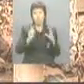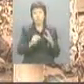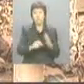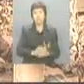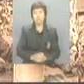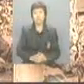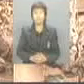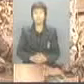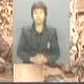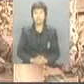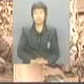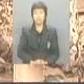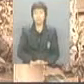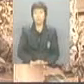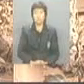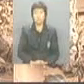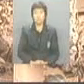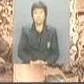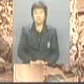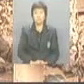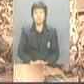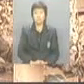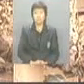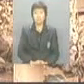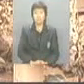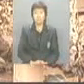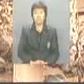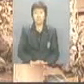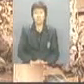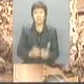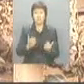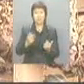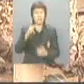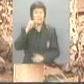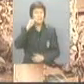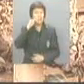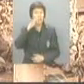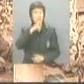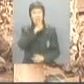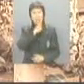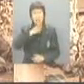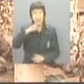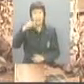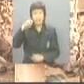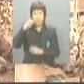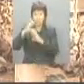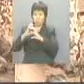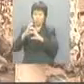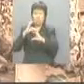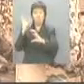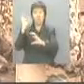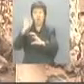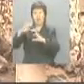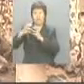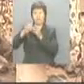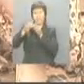า แล้วเห็นบอกว่าน้ำนะครับเนี่ยขุ่นมันเป็นยังไงน้ำ เพราะน้ำแบบท่อประปามันขาดมันแตกอะแตกดินน้ำในแม่น้ำมันเข้าไป